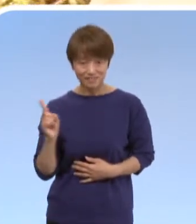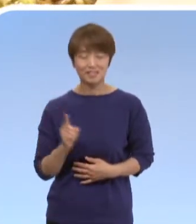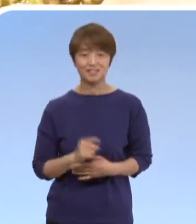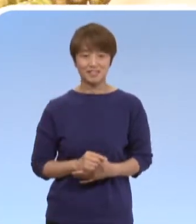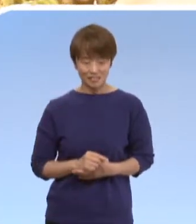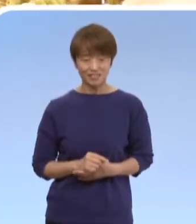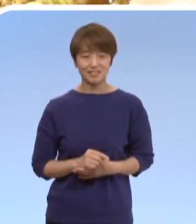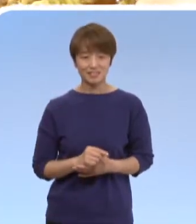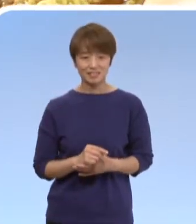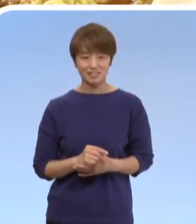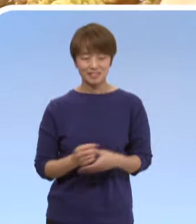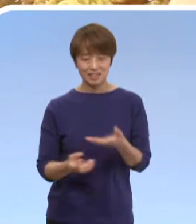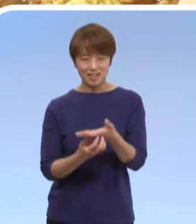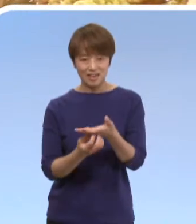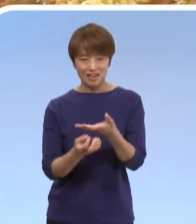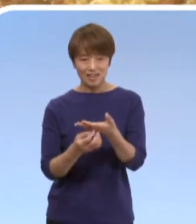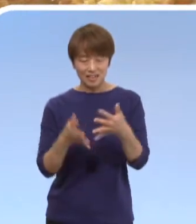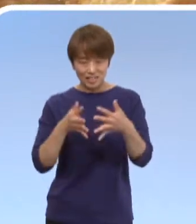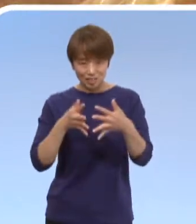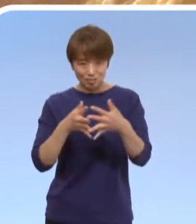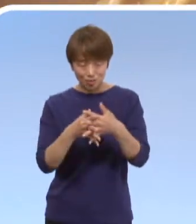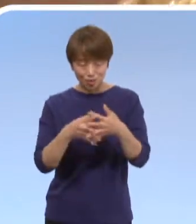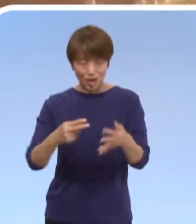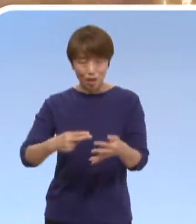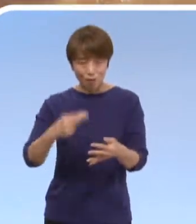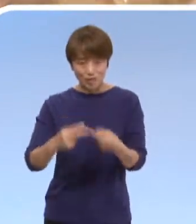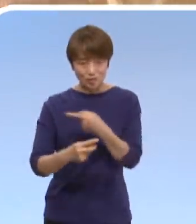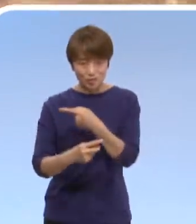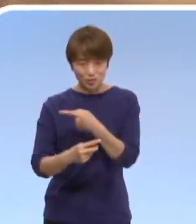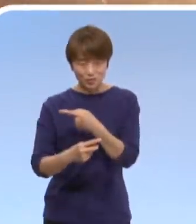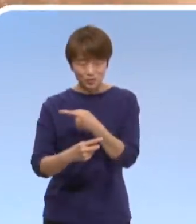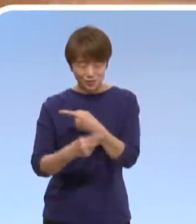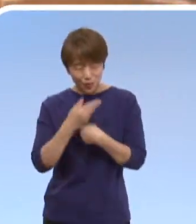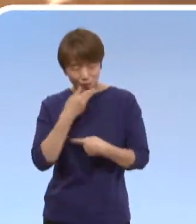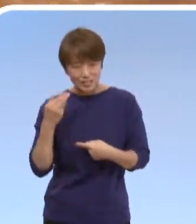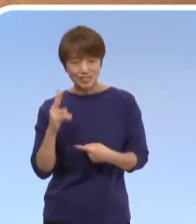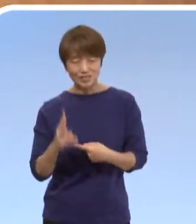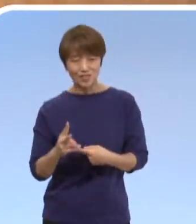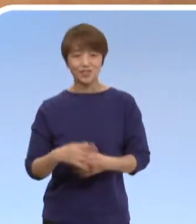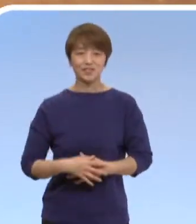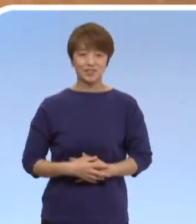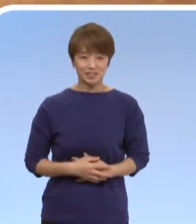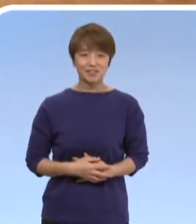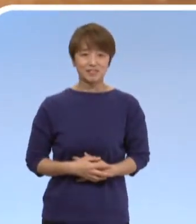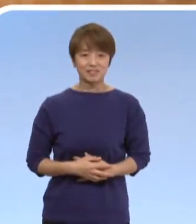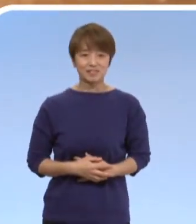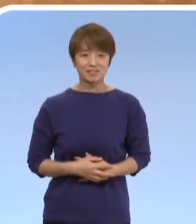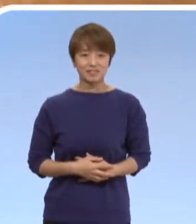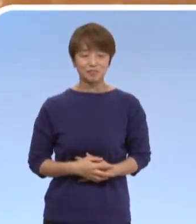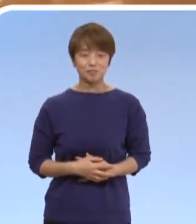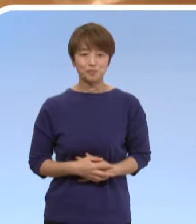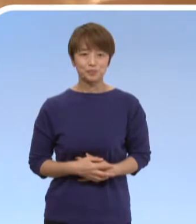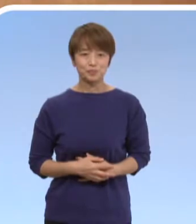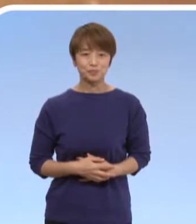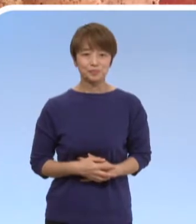これこれ、よく出汁が染み込んだしし肉、もうたまりません。